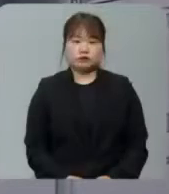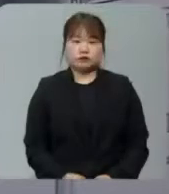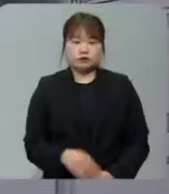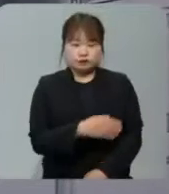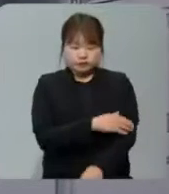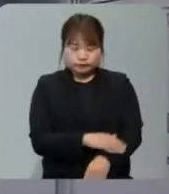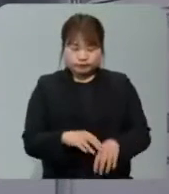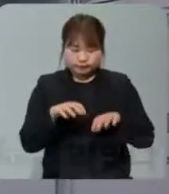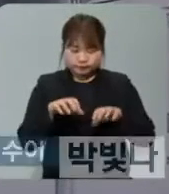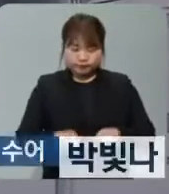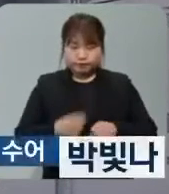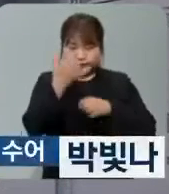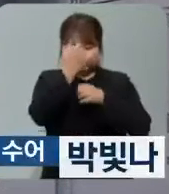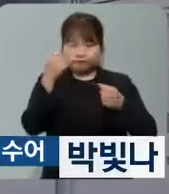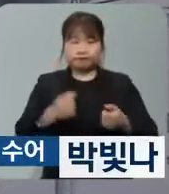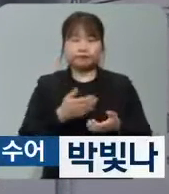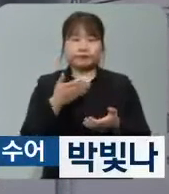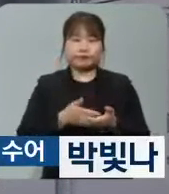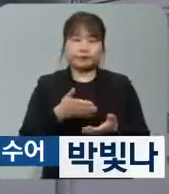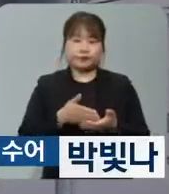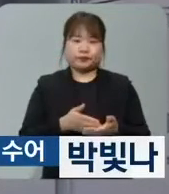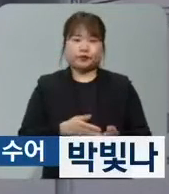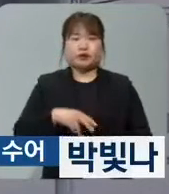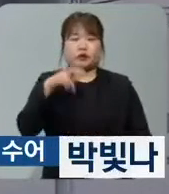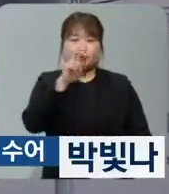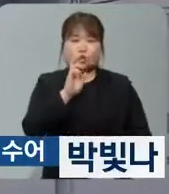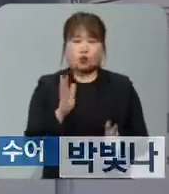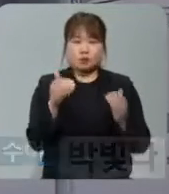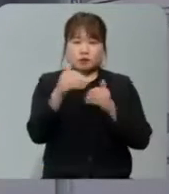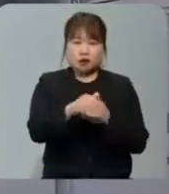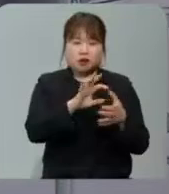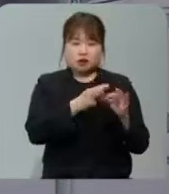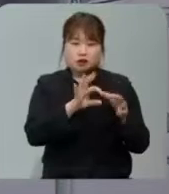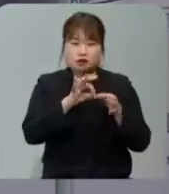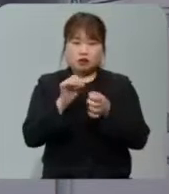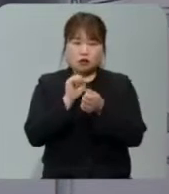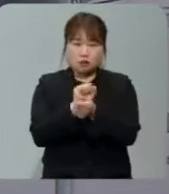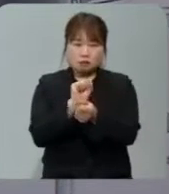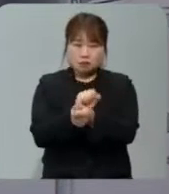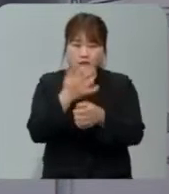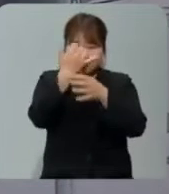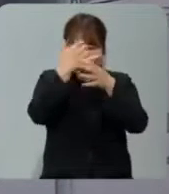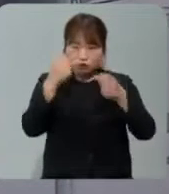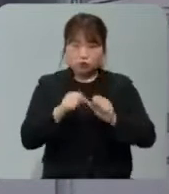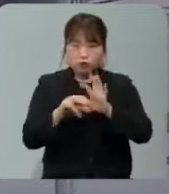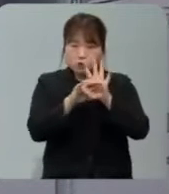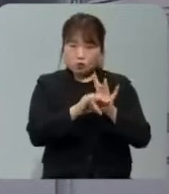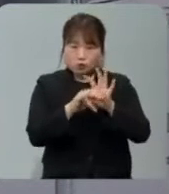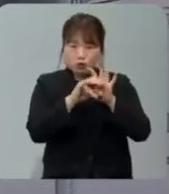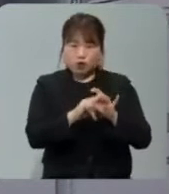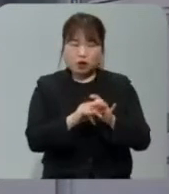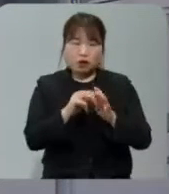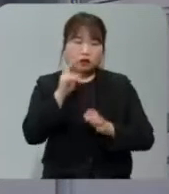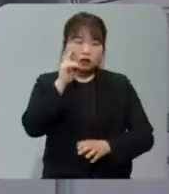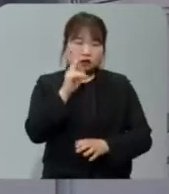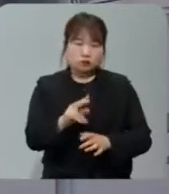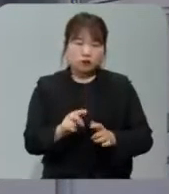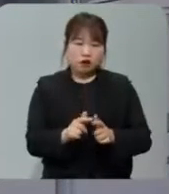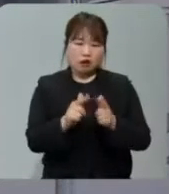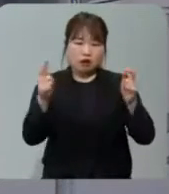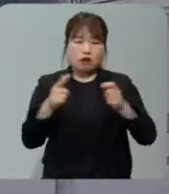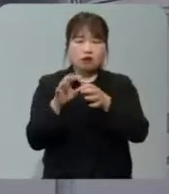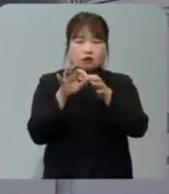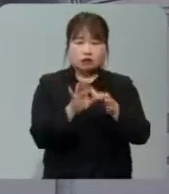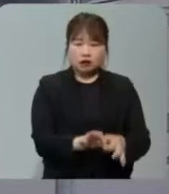안녕하십니까. 9시 충북뉴스입니다. 노래 연습장 관련 연쇄 감염 등 충북의 코로나19 확산세가 꺾이지 않고 있습니다. 충북의 누적